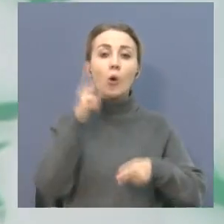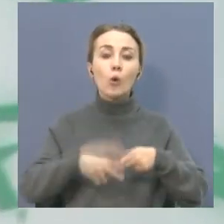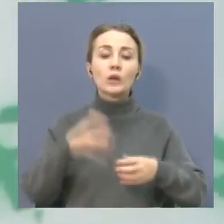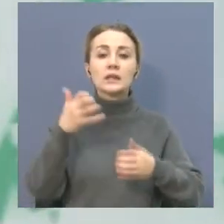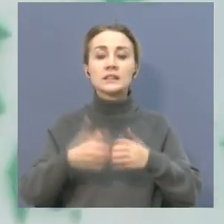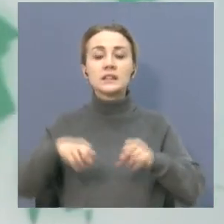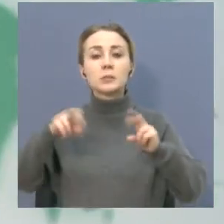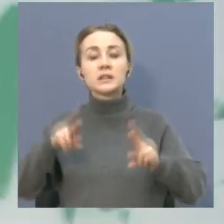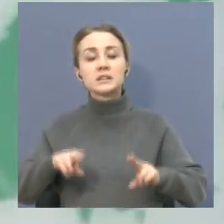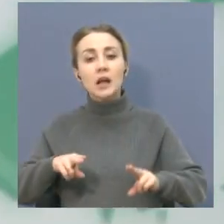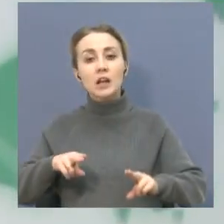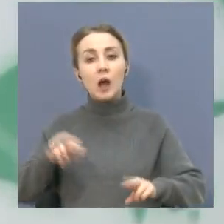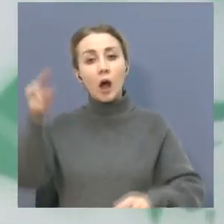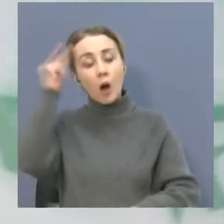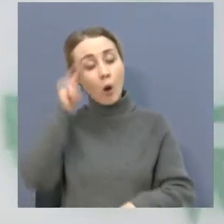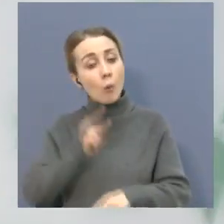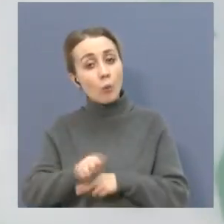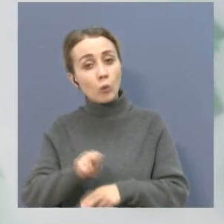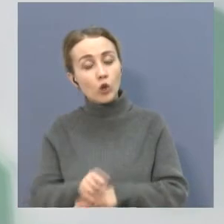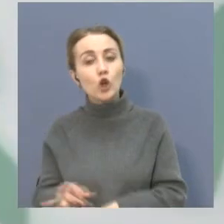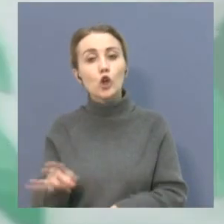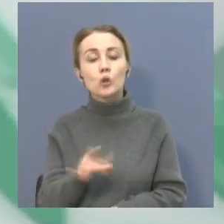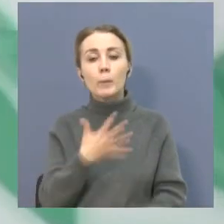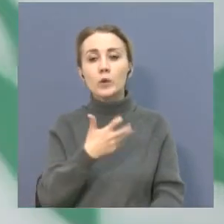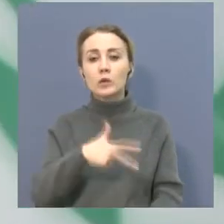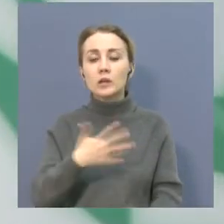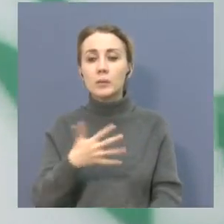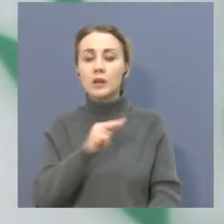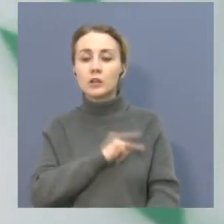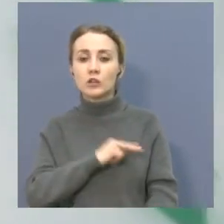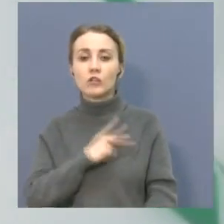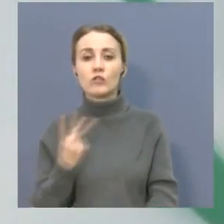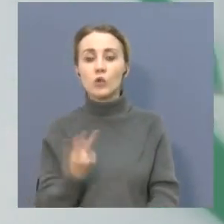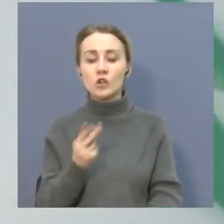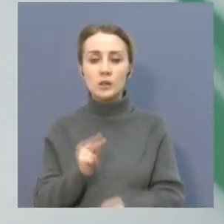бойынша жұмысқа орналасуына жағдай жасалып отыр. Тілшіміз Бақытжан Ұлтарбаева баяндайды.